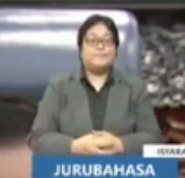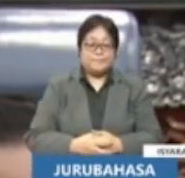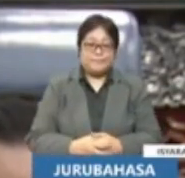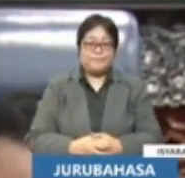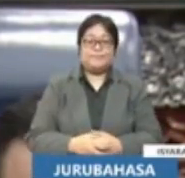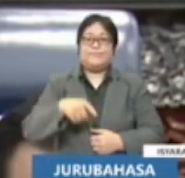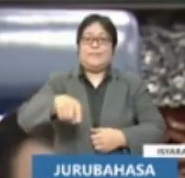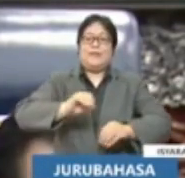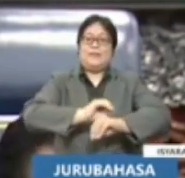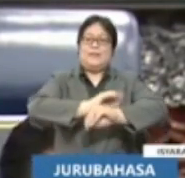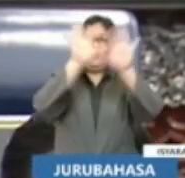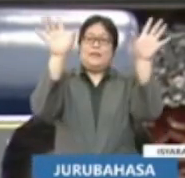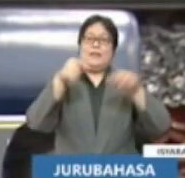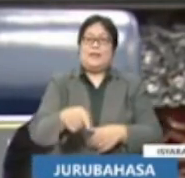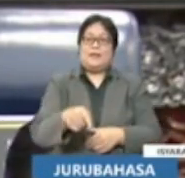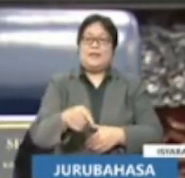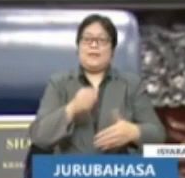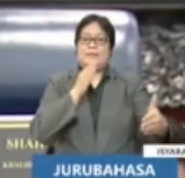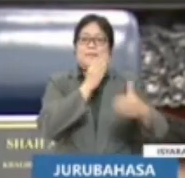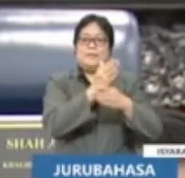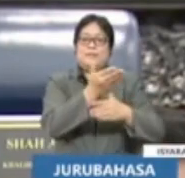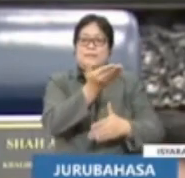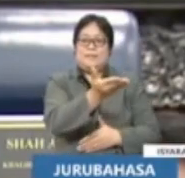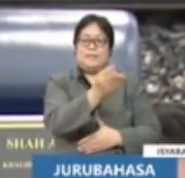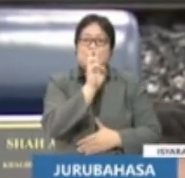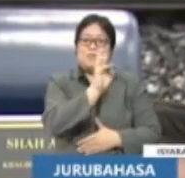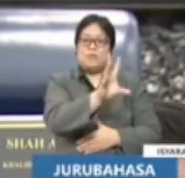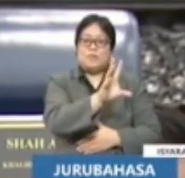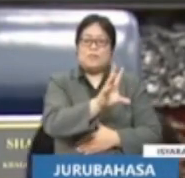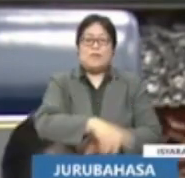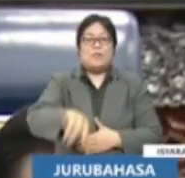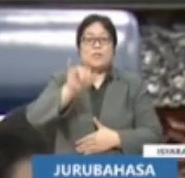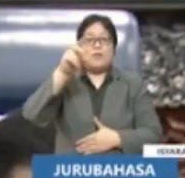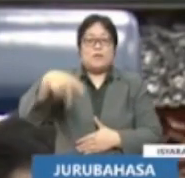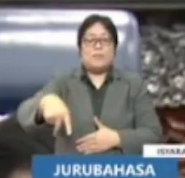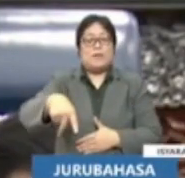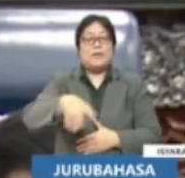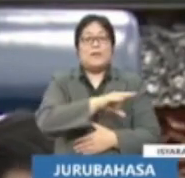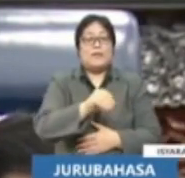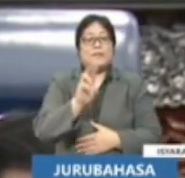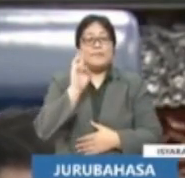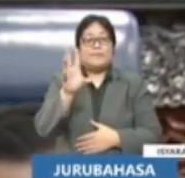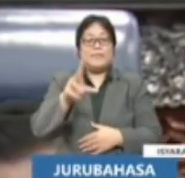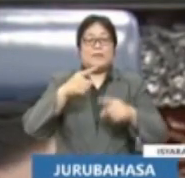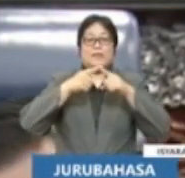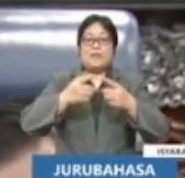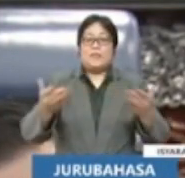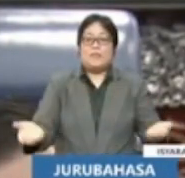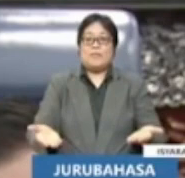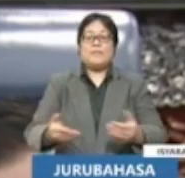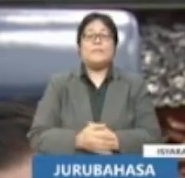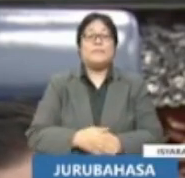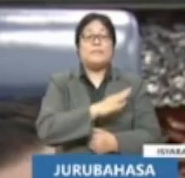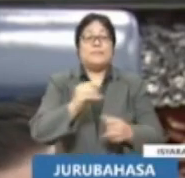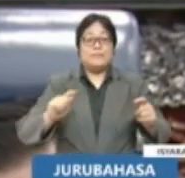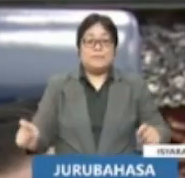Ini dengan jelas telah pun menghina Tan Sri Yang Ketua dan juga menghina pendirian di dalam dewan ini